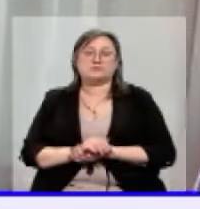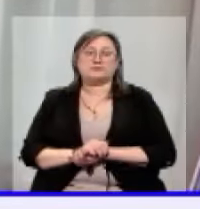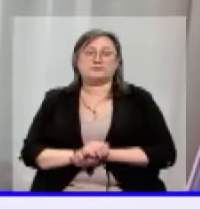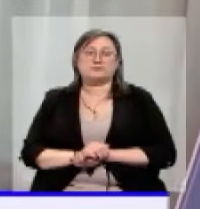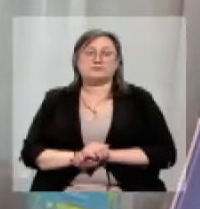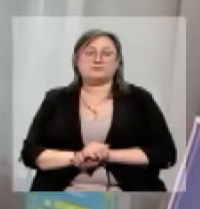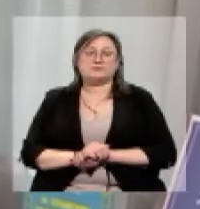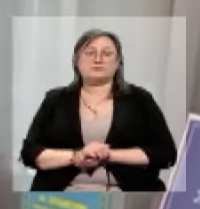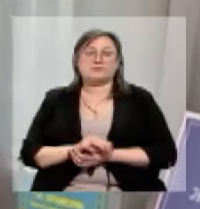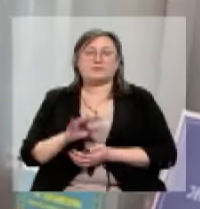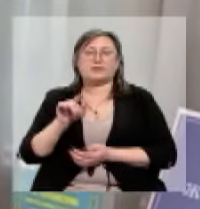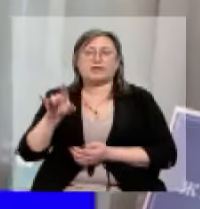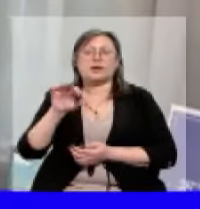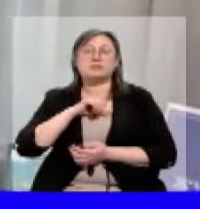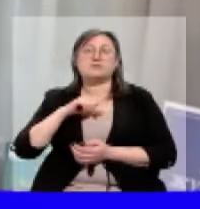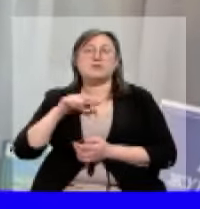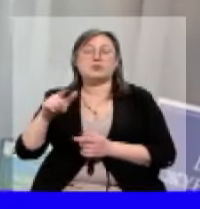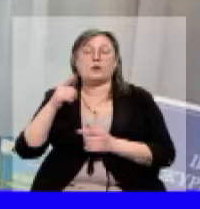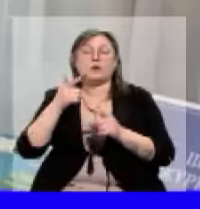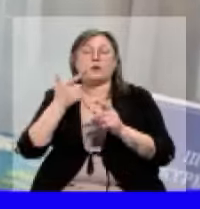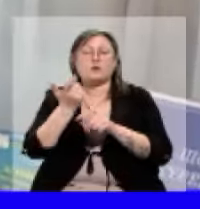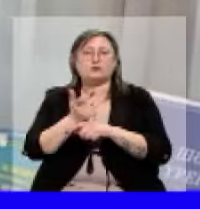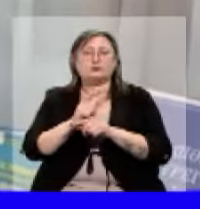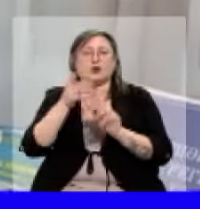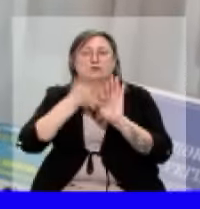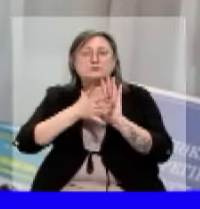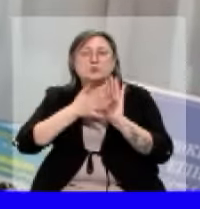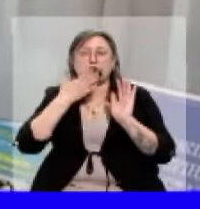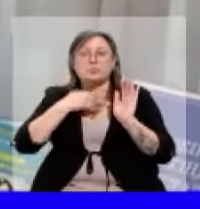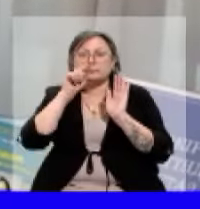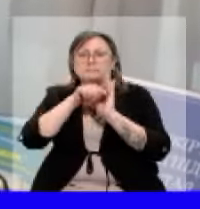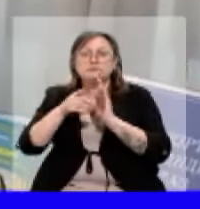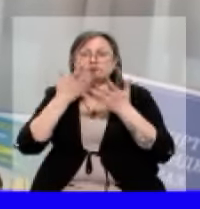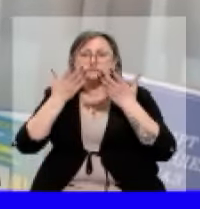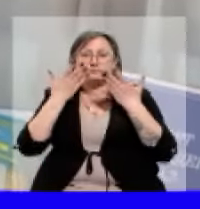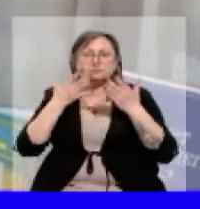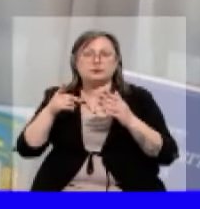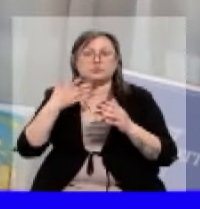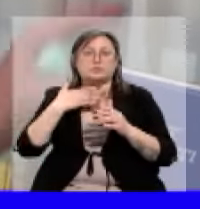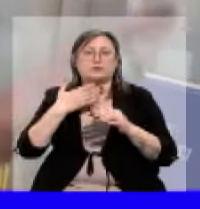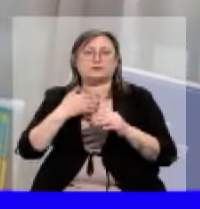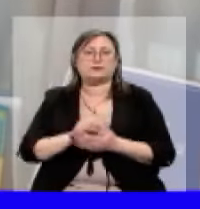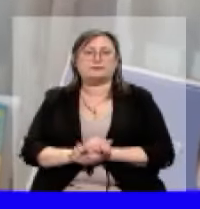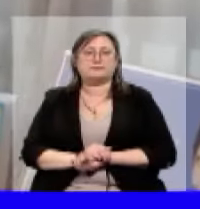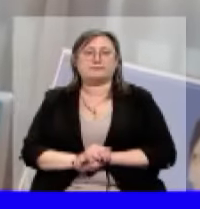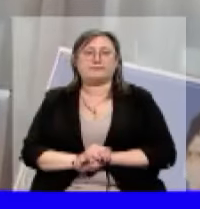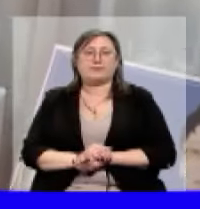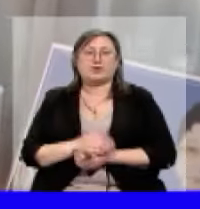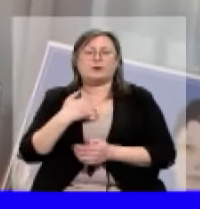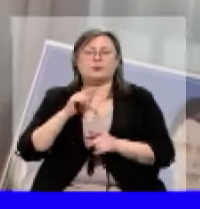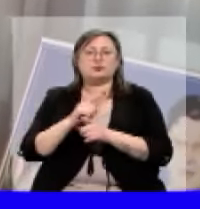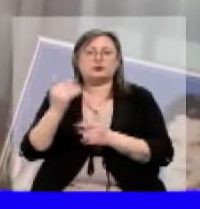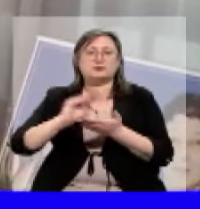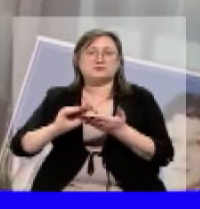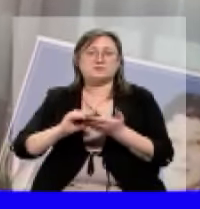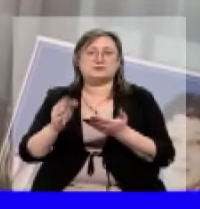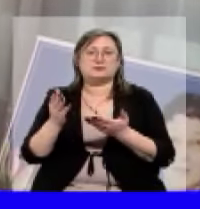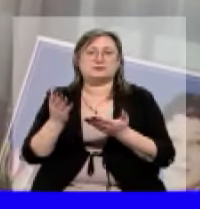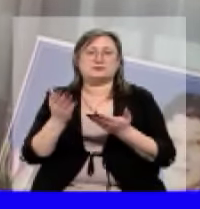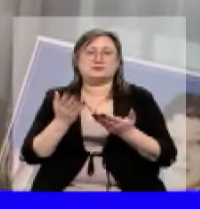ұстаз. Мақалалар менде үйде де бар. Мақалалар газеттен оқып алсам, жинап, кесіп аламын да жинап қоямын